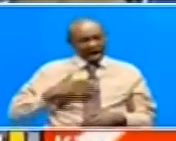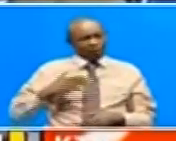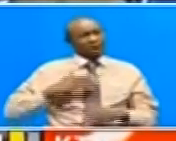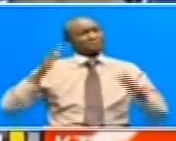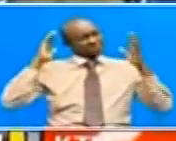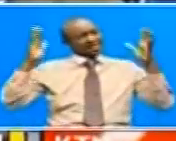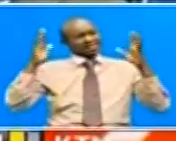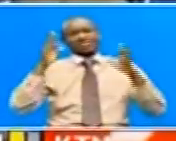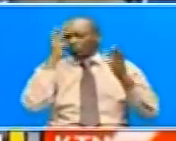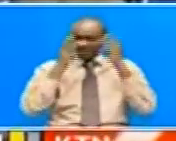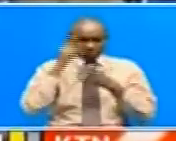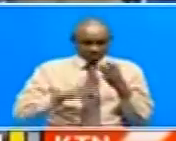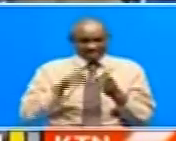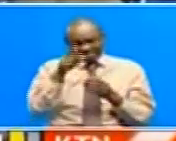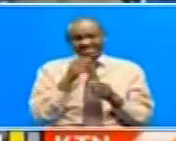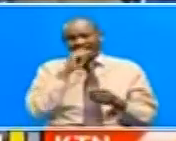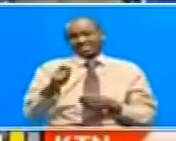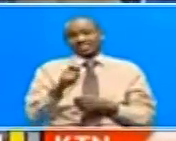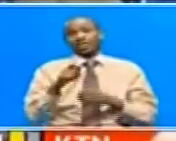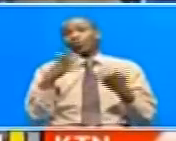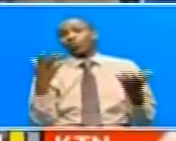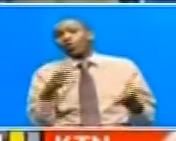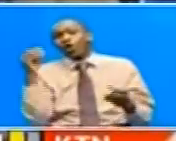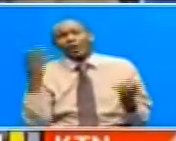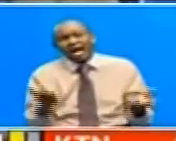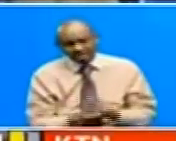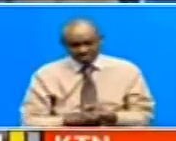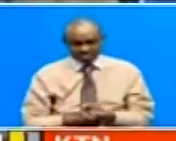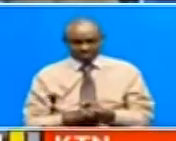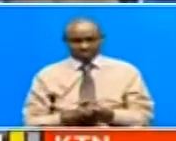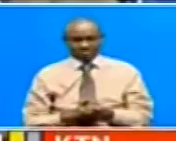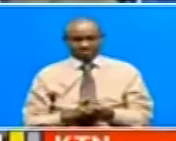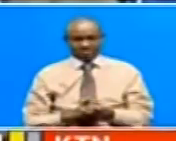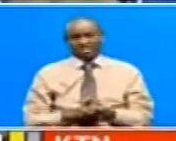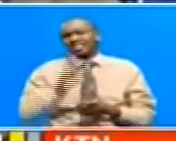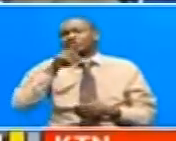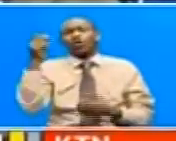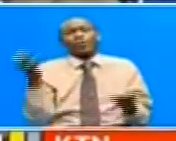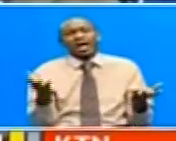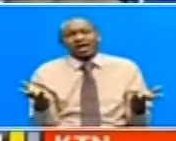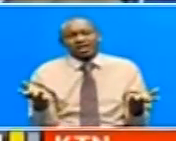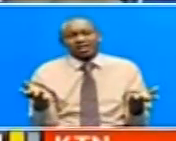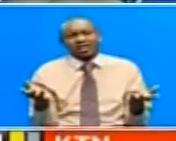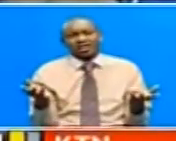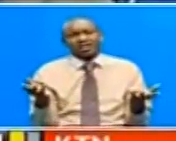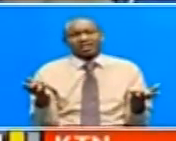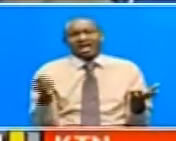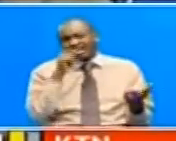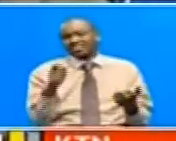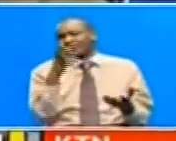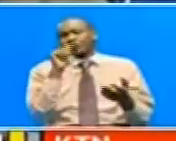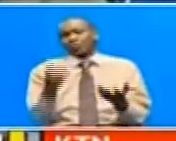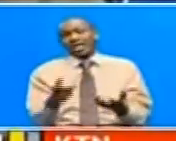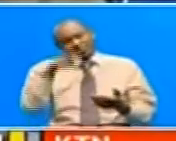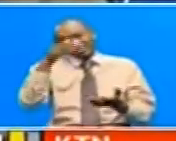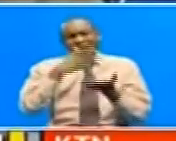his explosives detonators zilikuwa zinaelekezwa wapi? Zilikuwa zinaelekezwa wapi? Na wale vijana